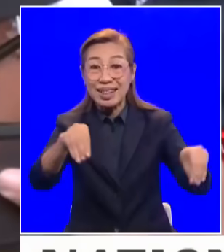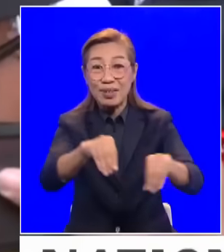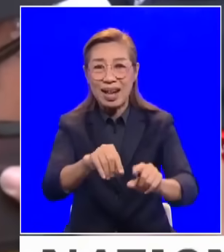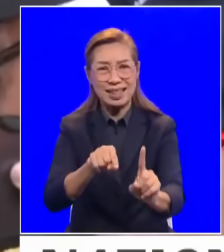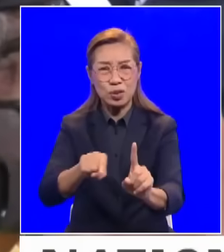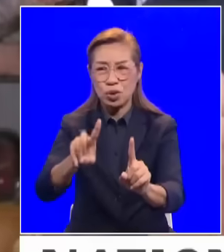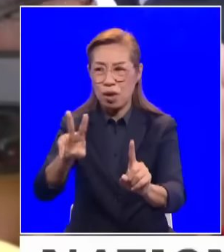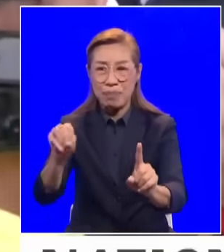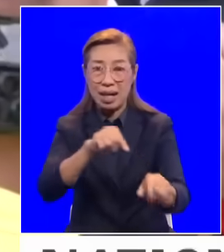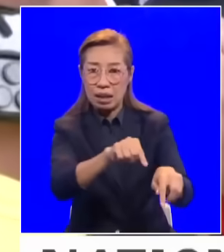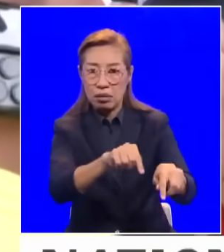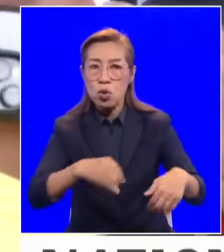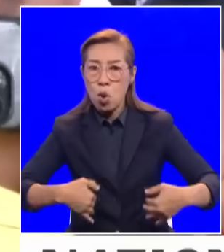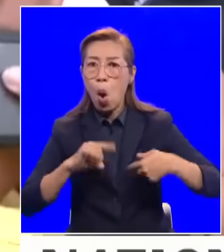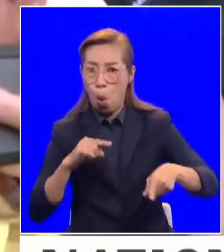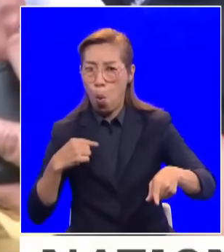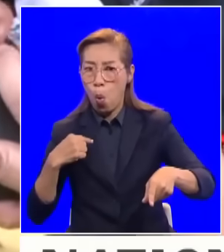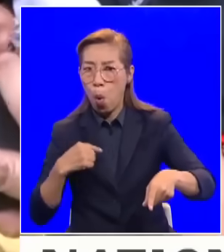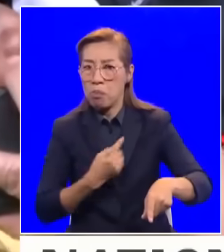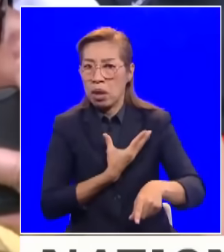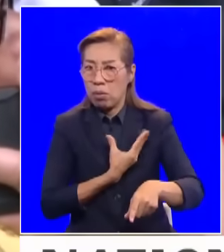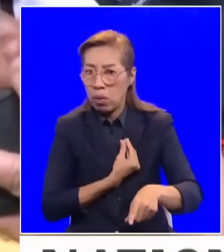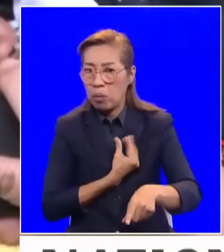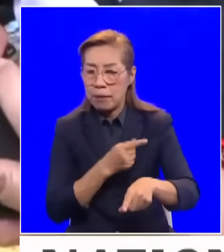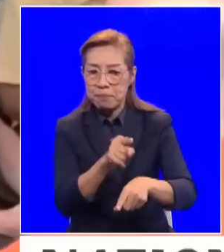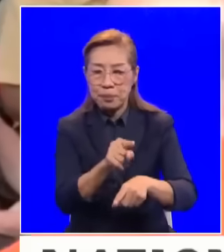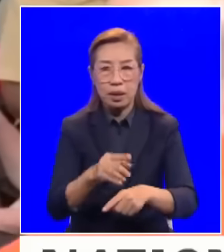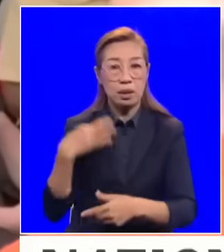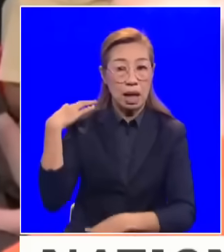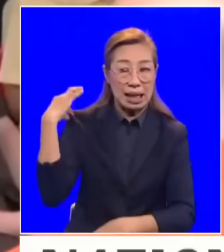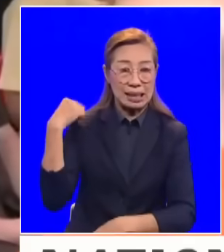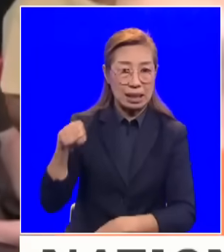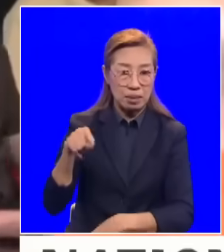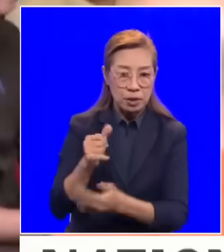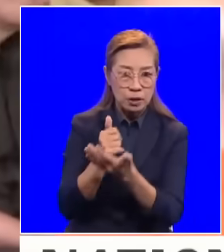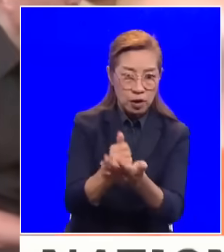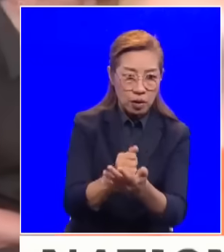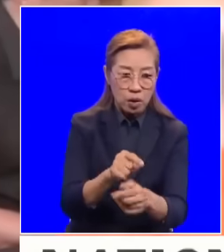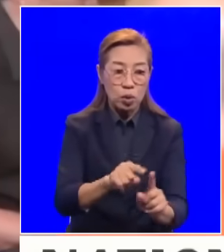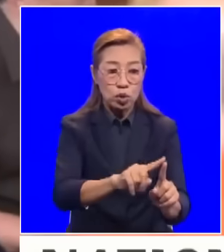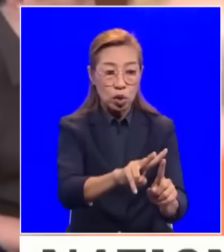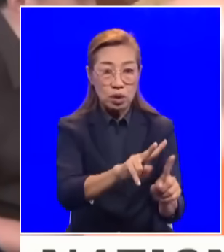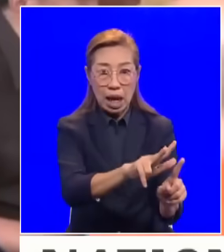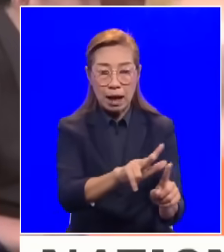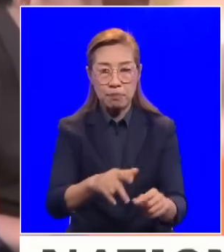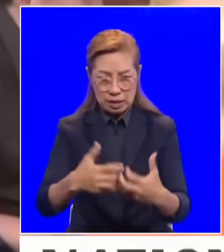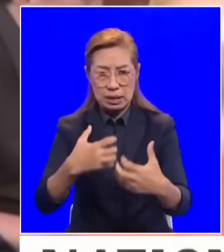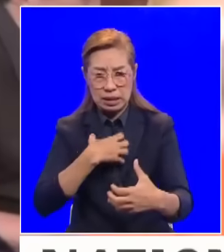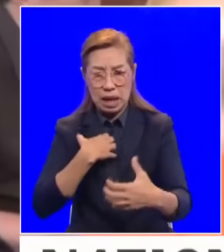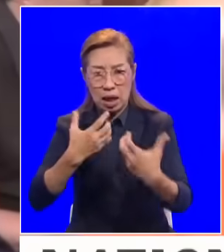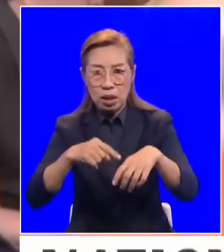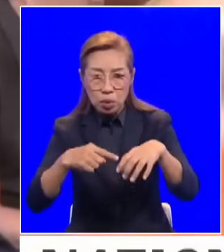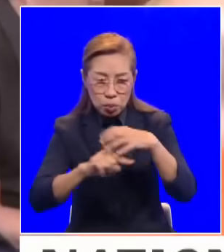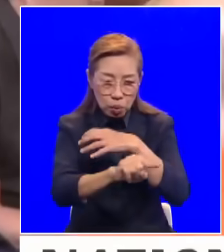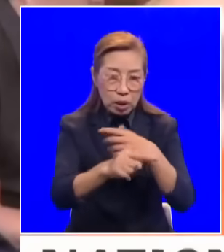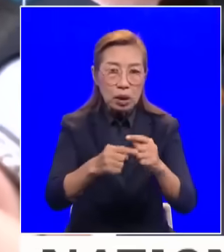ตรสัญญาณชีพยังอยู่นะคะแต่ว่าทีมกู้ภัยก็จะเข้าไปตรวจรายที่2รายที่3แต่ปรากฏว่ามีดิน